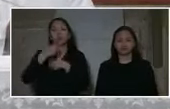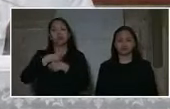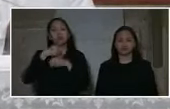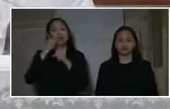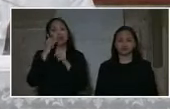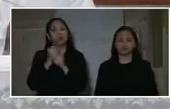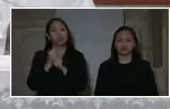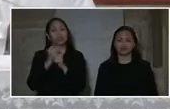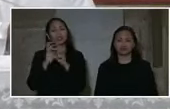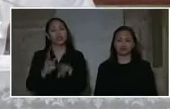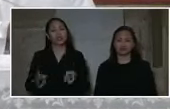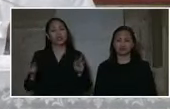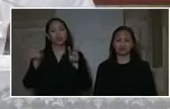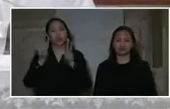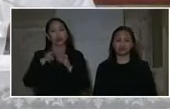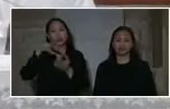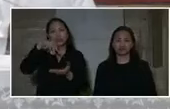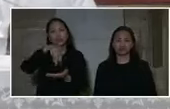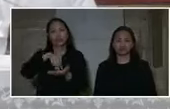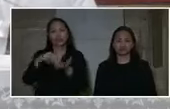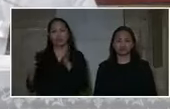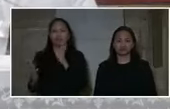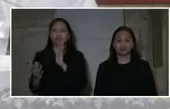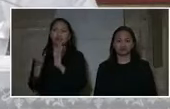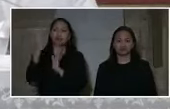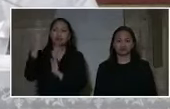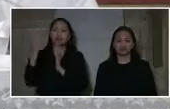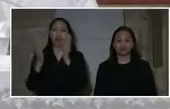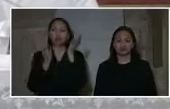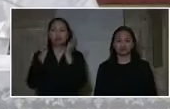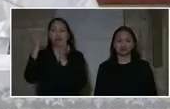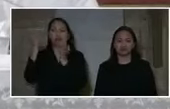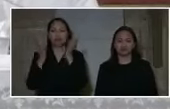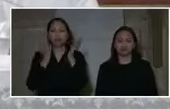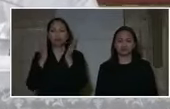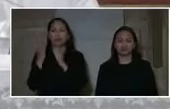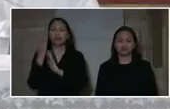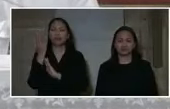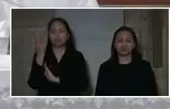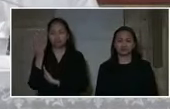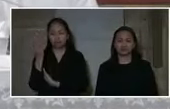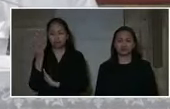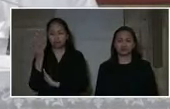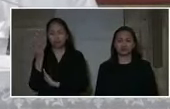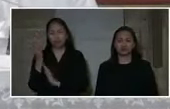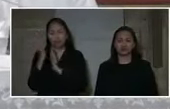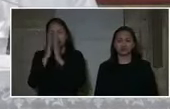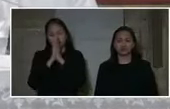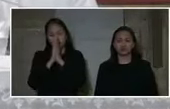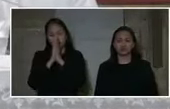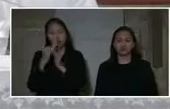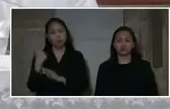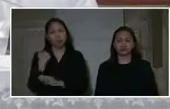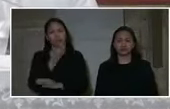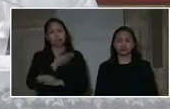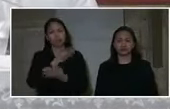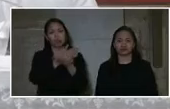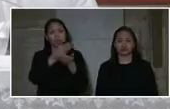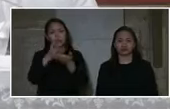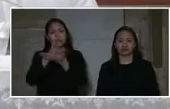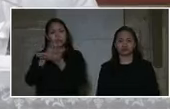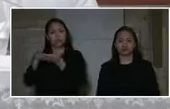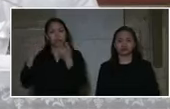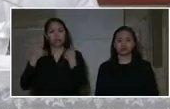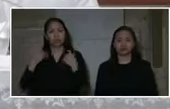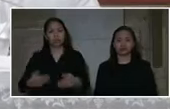iyong minarapat na tumayo sa harap mo para maglingkod sa iyo. Isinasamo namin kaming